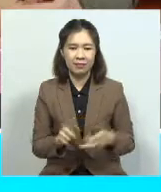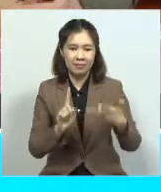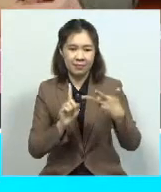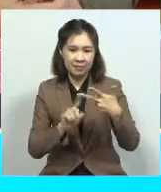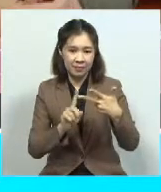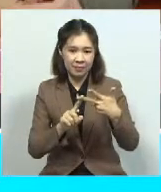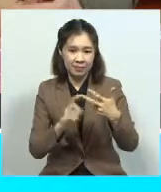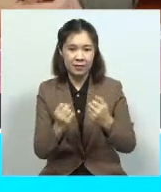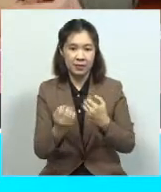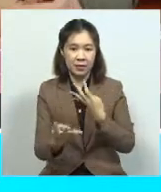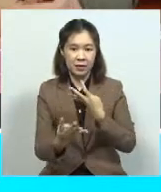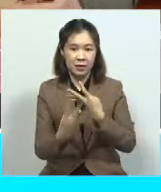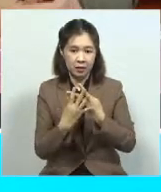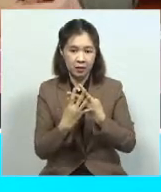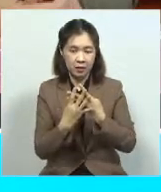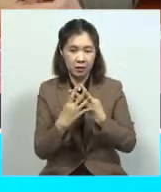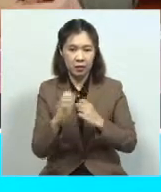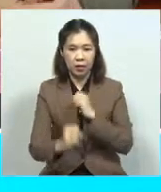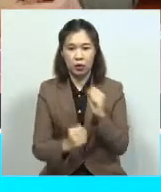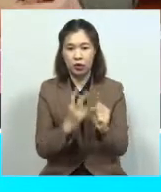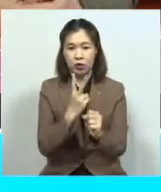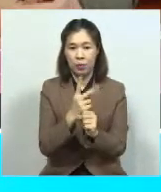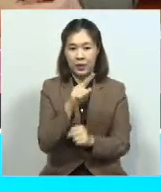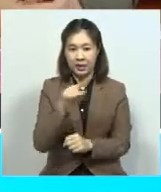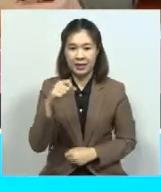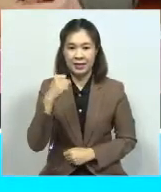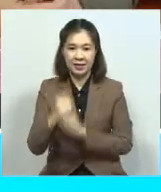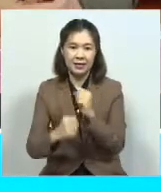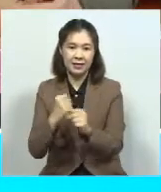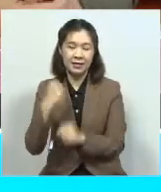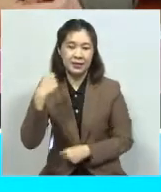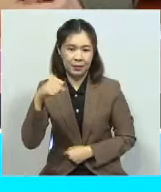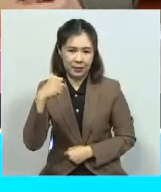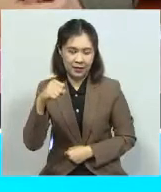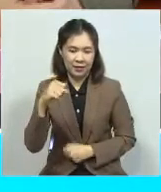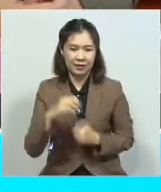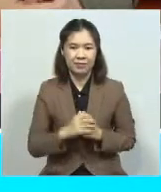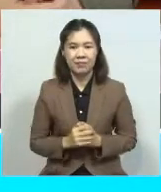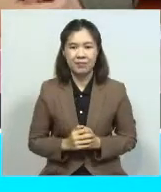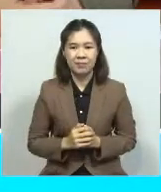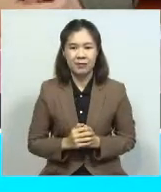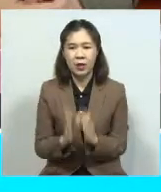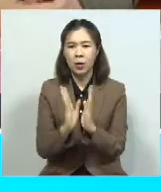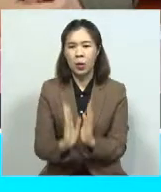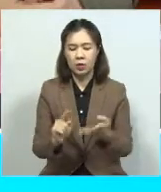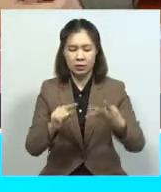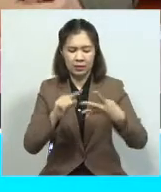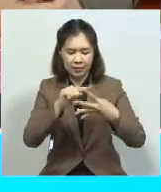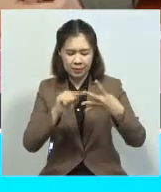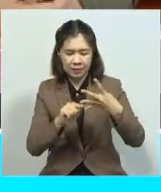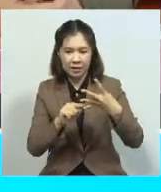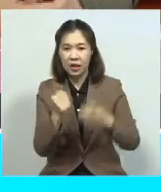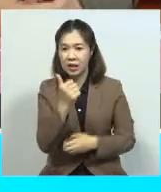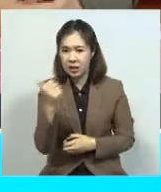พอดีสัญญาณขาดนิด 2ปีถึง10ปีครับ อ๋อ2ปีถึง10ปี และอีกข้อหาอื่นนะครับถ้าโดยเฉพาะ